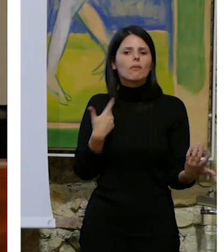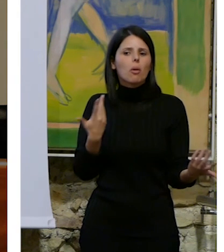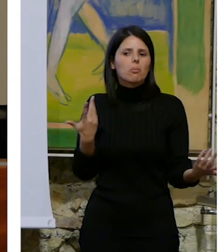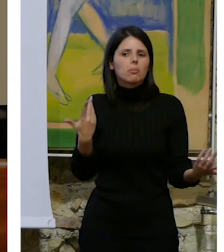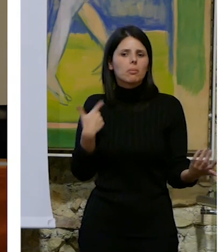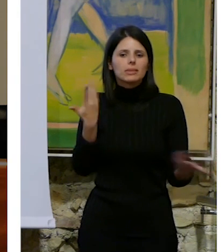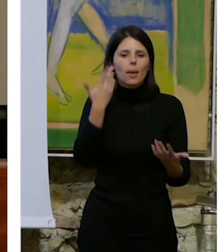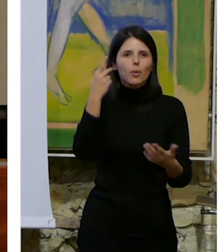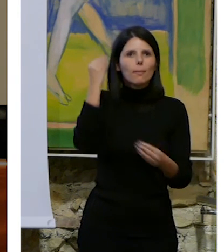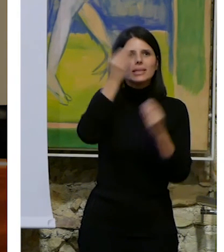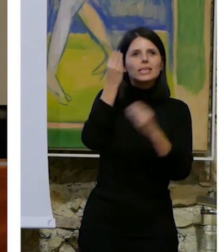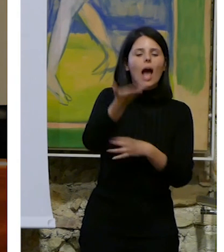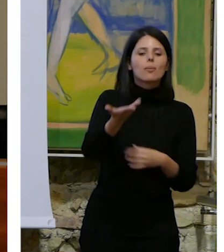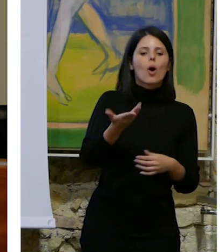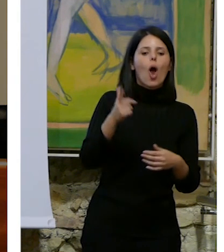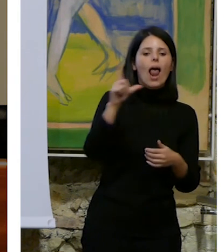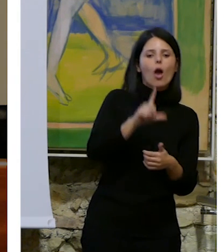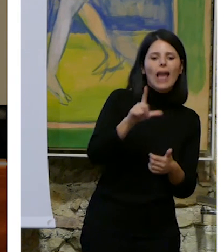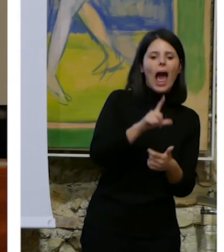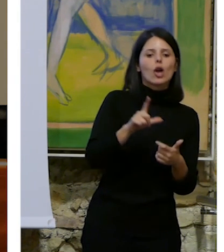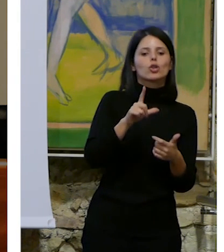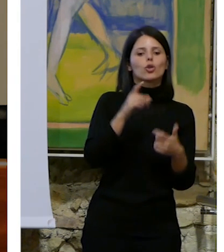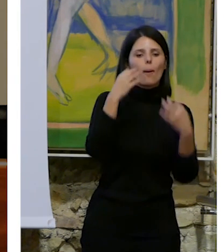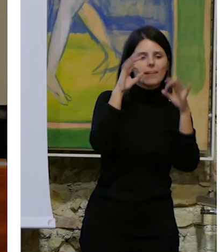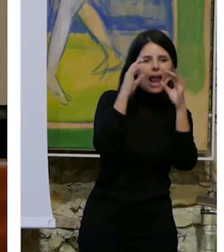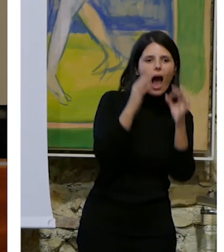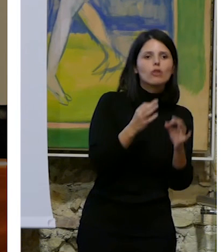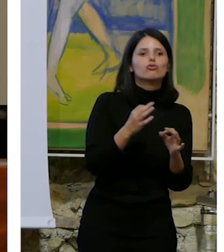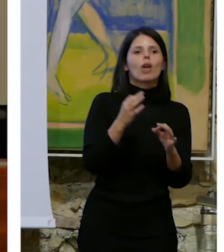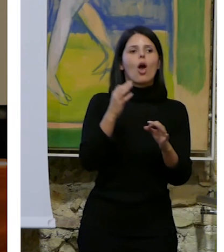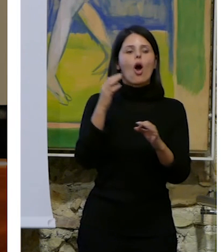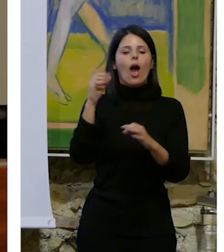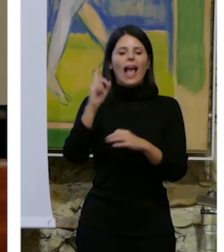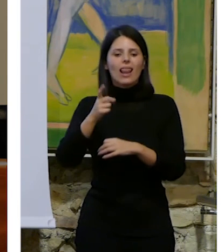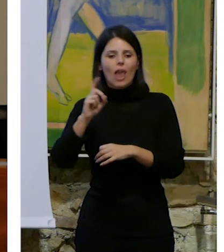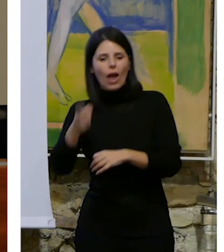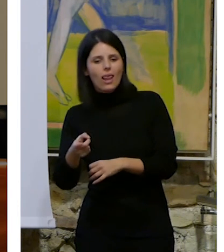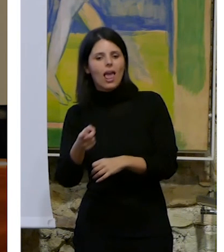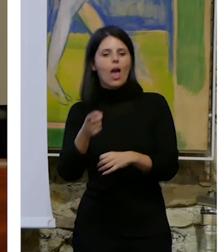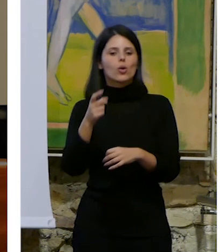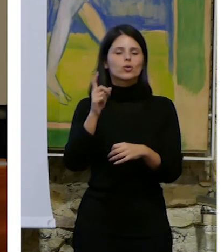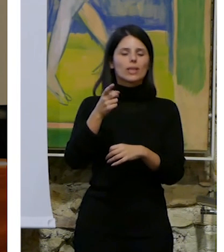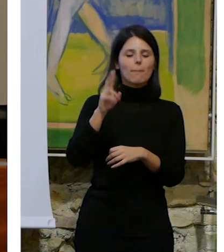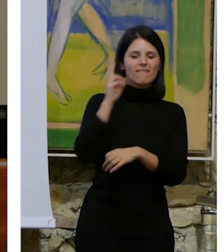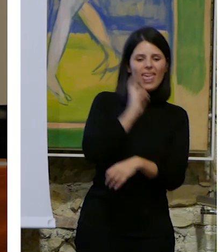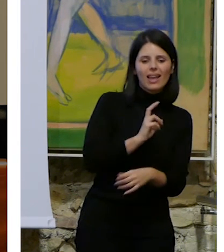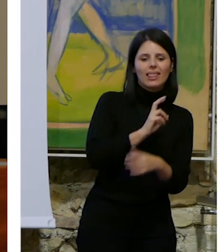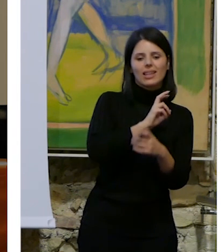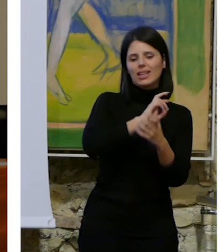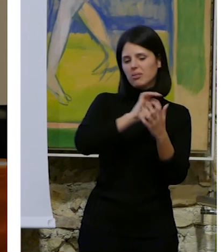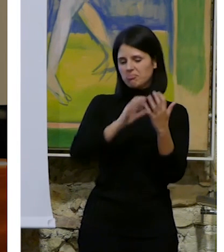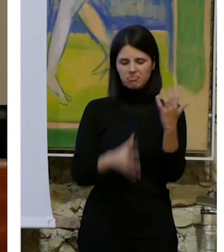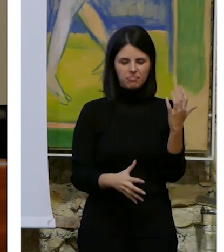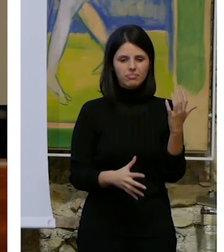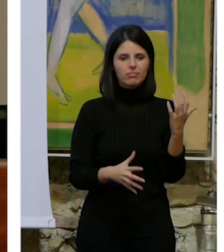a Leonardo, penso a Michelangelo, penso a Galileo Galilei, penso a Giuseppe Verdi, e ne abbiamo tanti altri,